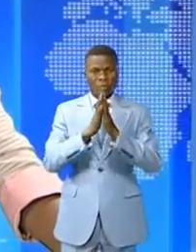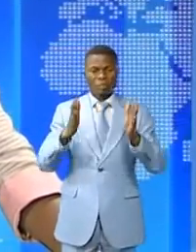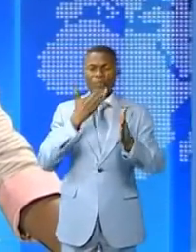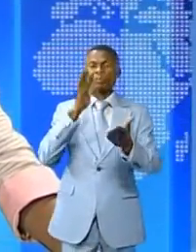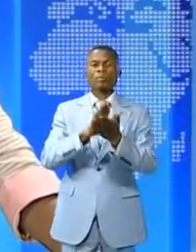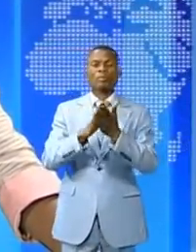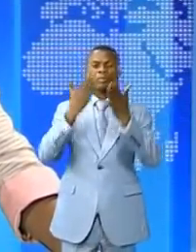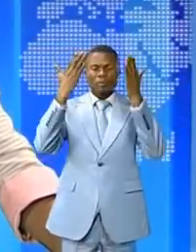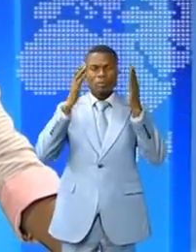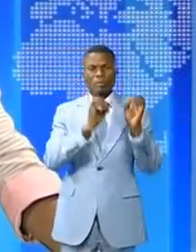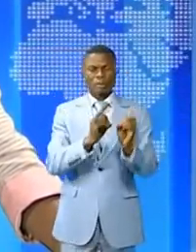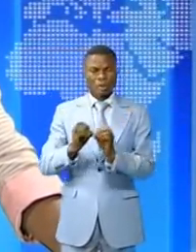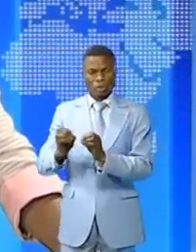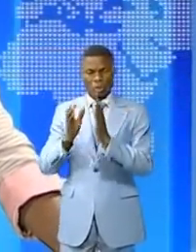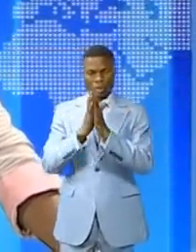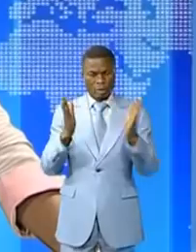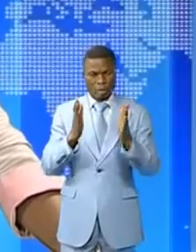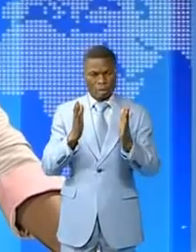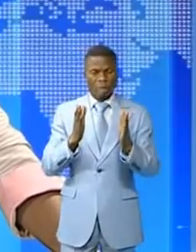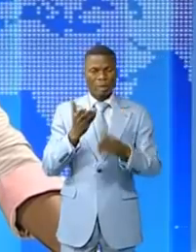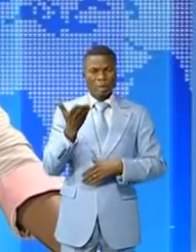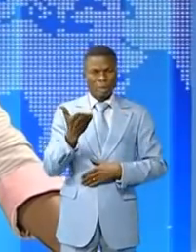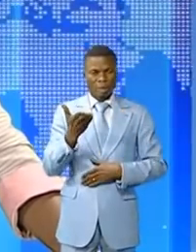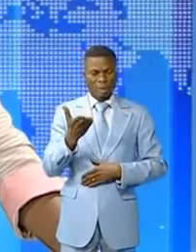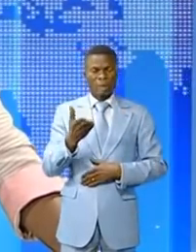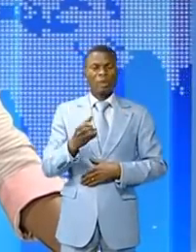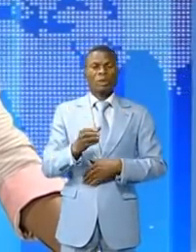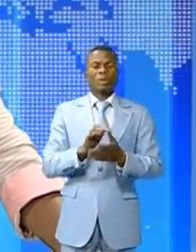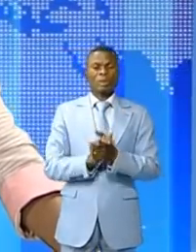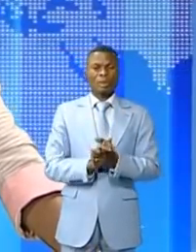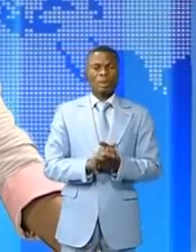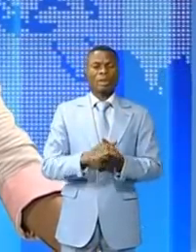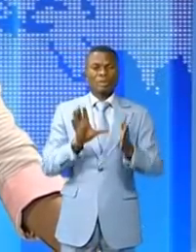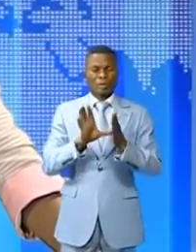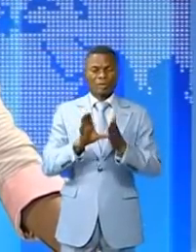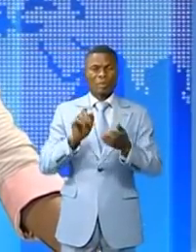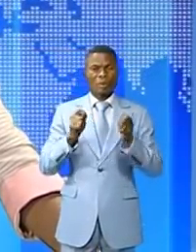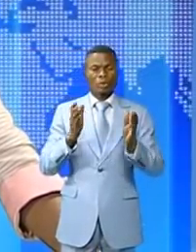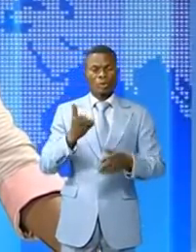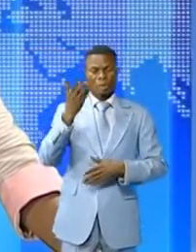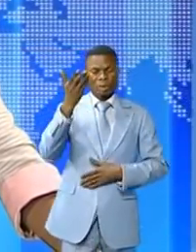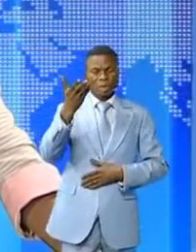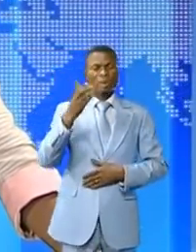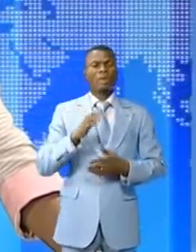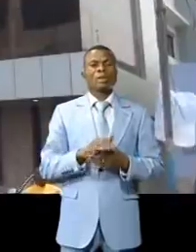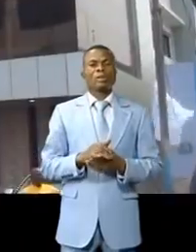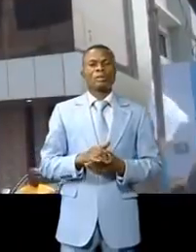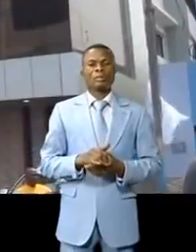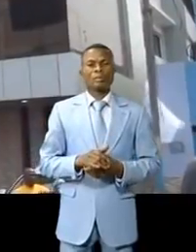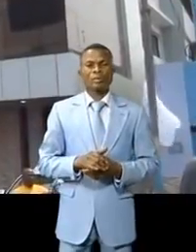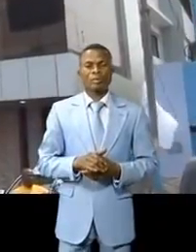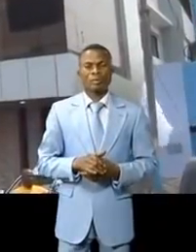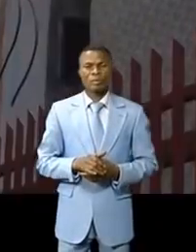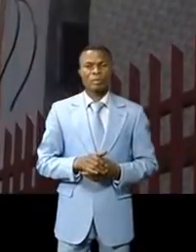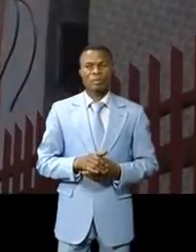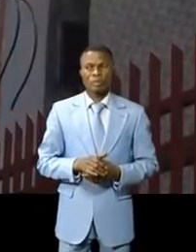de grâce a été dite au cours d'un culte inaugural. Malumbela était dans l'assistance. Suivez. Localisation